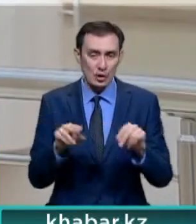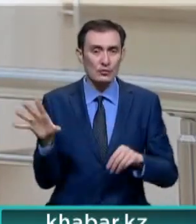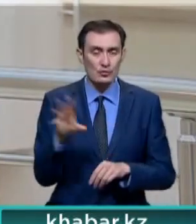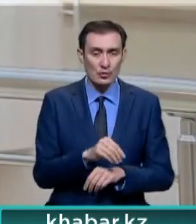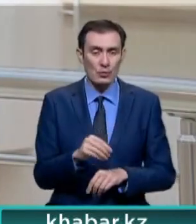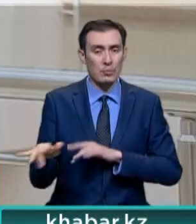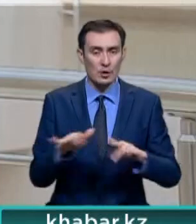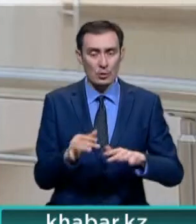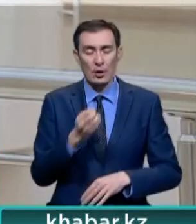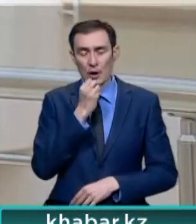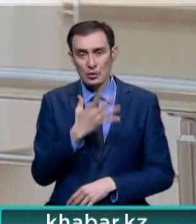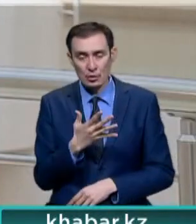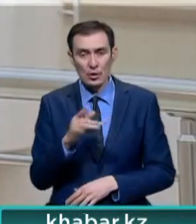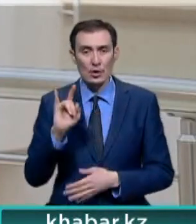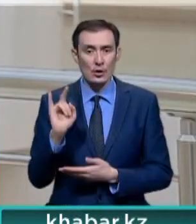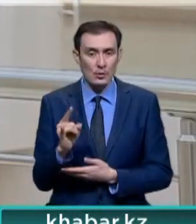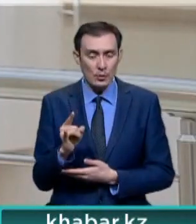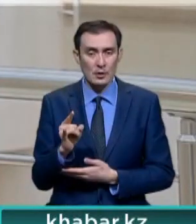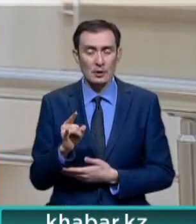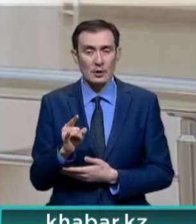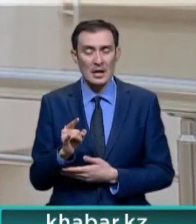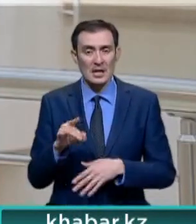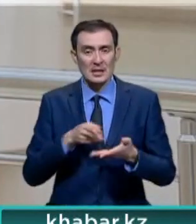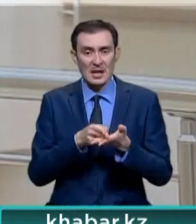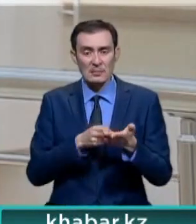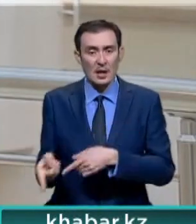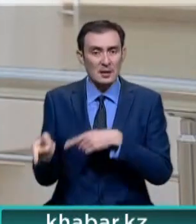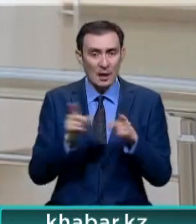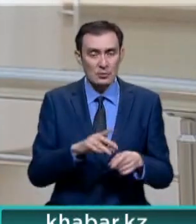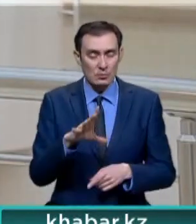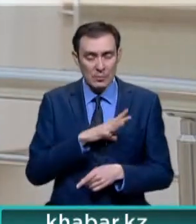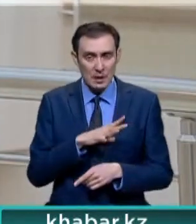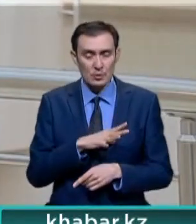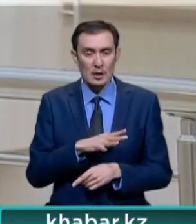прошло хорошо. Ребенок перенес трансплантацию.